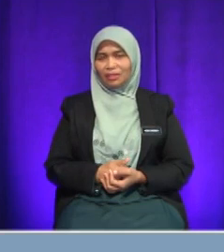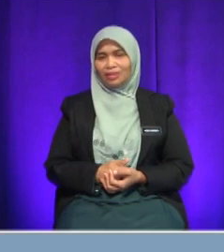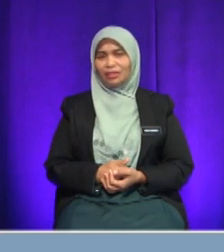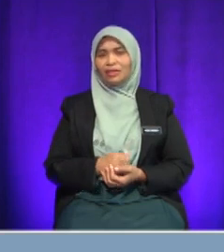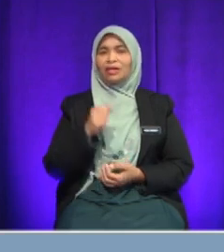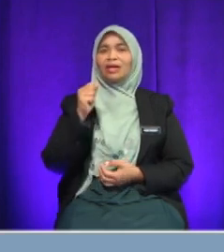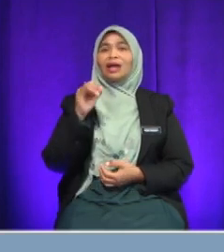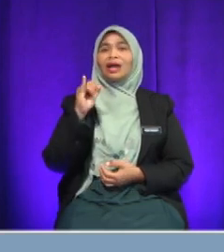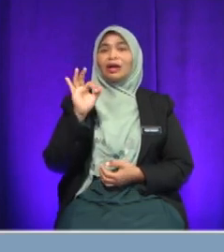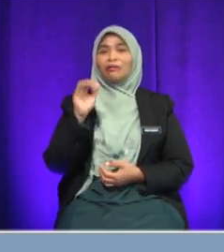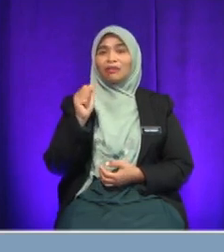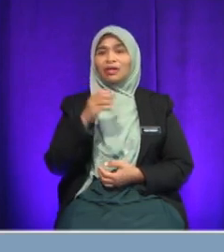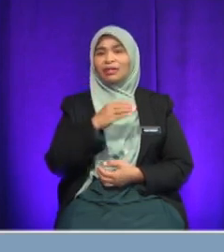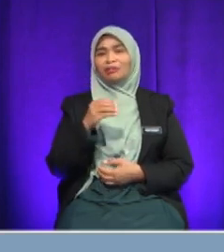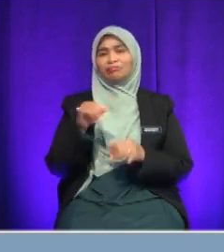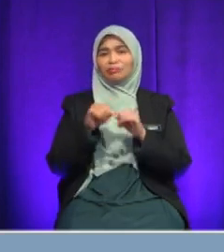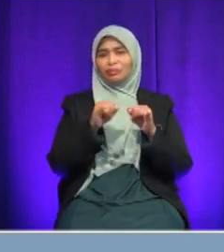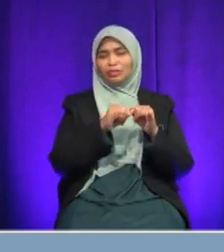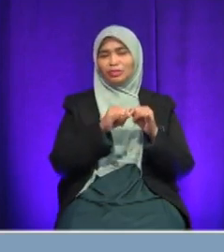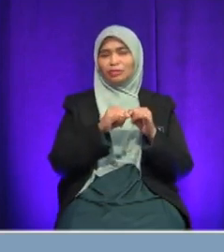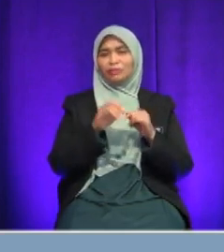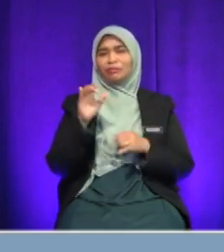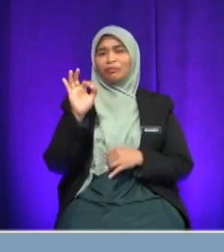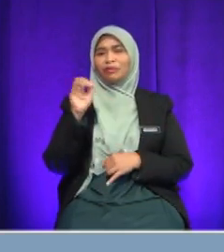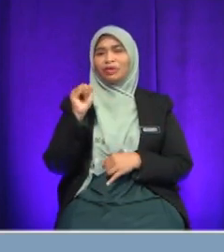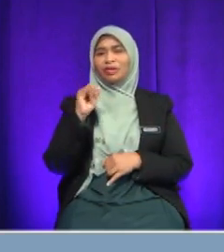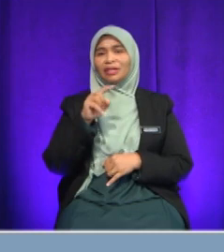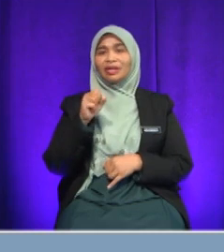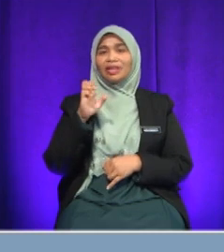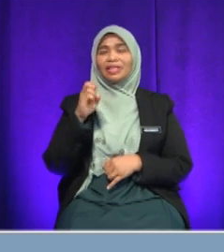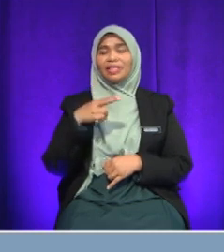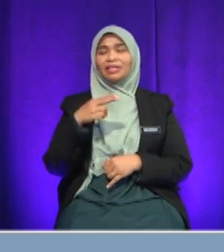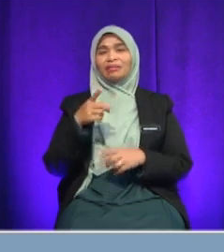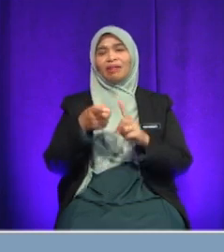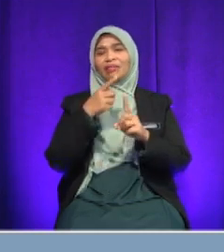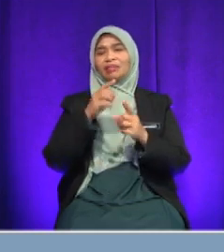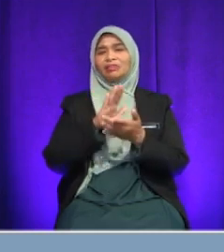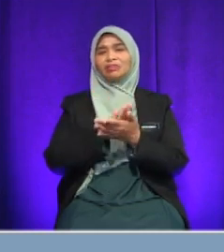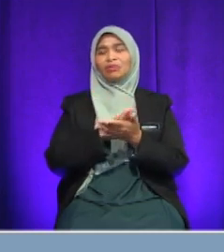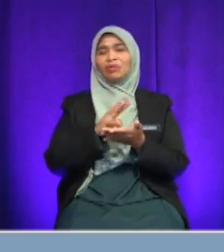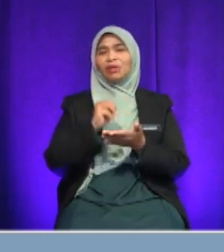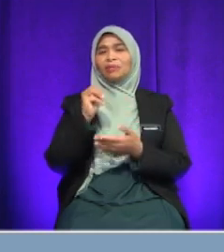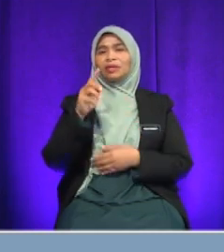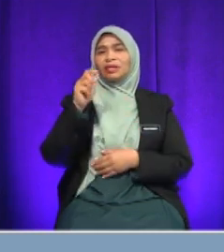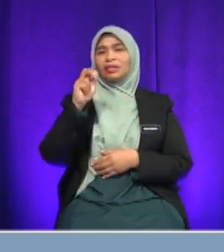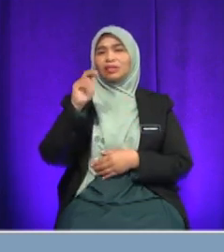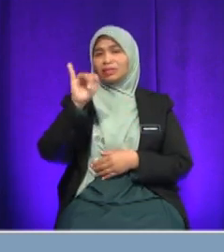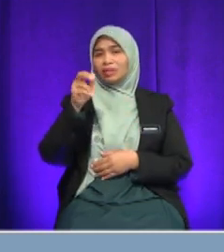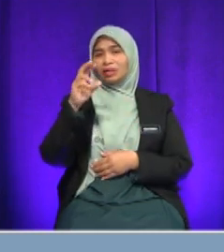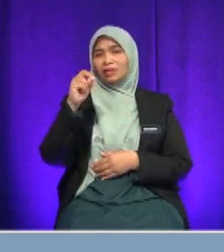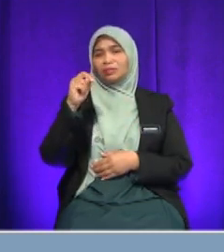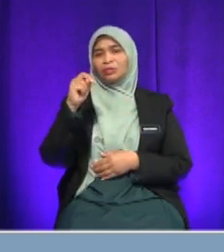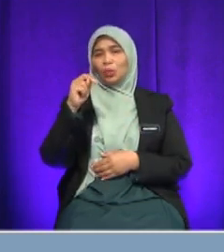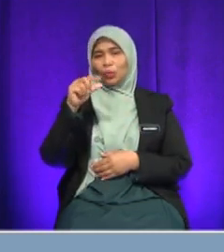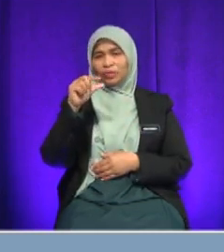Aifa, dan kita juga ada Nurul Faizah. Okey. Semuanya daripada SMK Tanjung Chat, Kota Baru. Baiklah, Cikgu. Saya